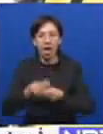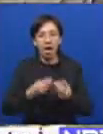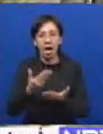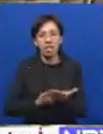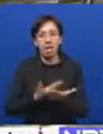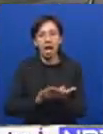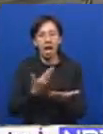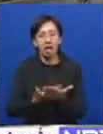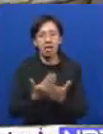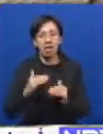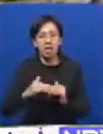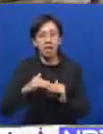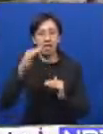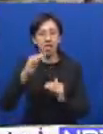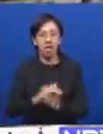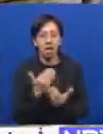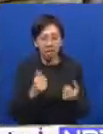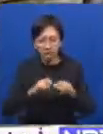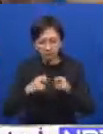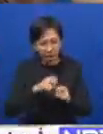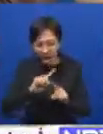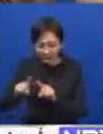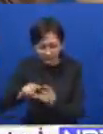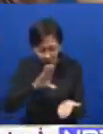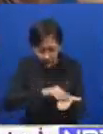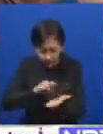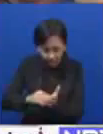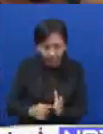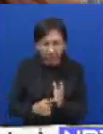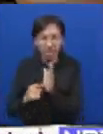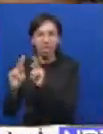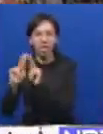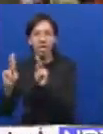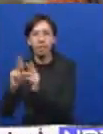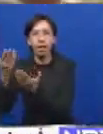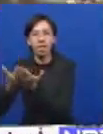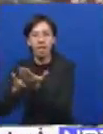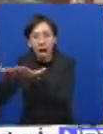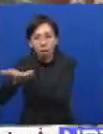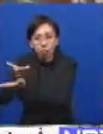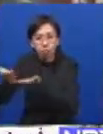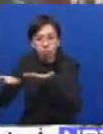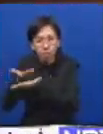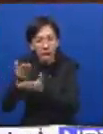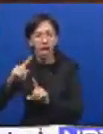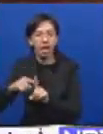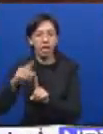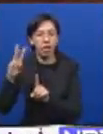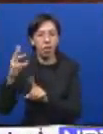ใช่ก็มีการชัดเจนกว่านี้เพราะตอนนี้อ่ะผู้ค้าที่ได้โควต้ามาก็ยังตอบลูกค้าได้ไม่เท่าที่ควร